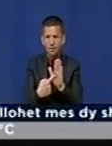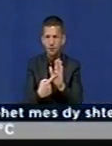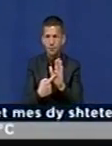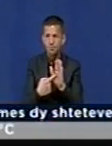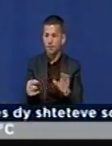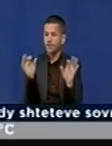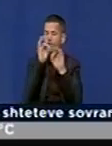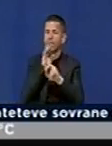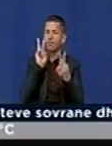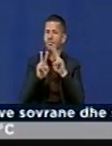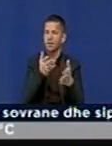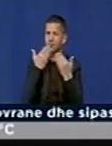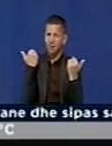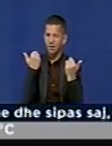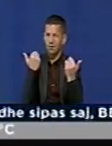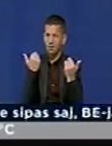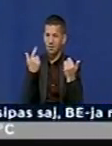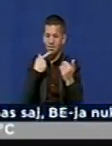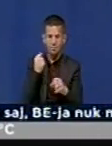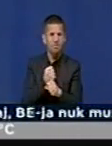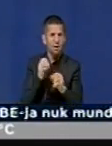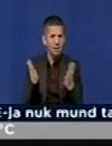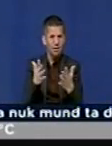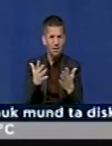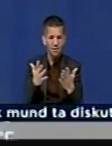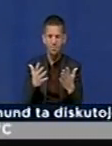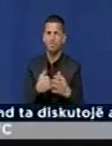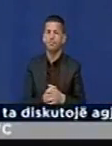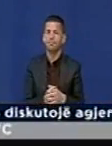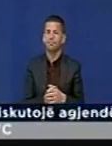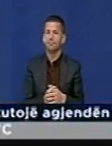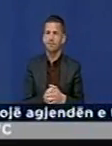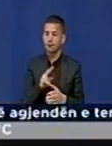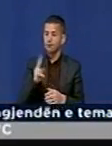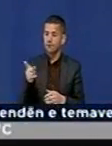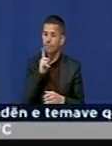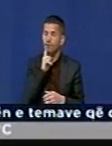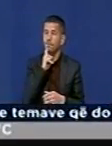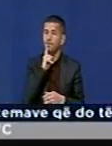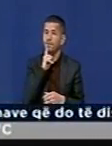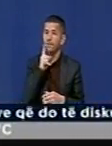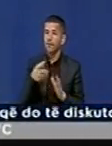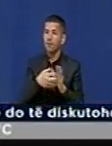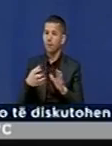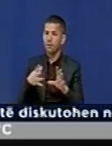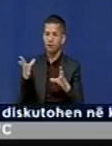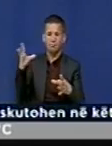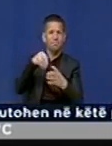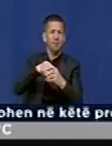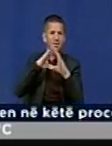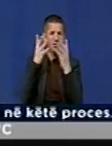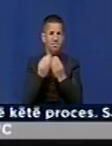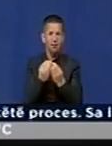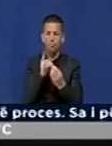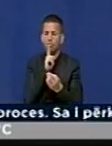asnjë dallavere askush prej neve nuk e ka bërë dhe s'mundet me bërë dhe me dashur. Po në anën tjetër aktor të proceseve keni qenë gjithë, dikush më